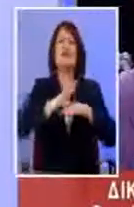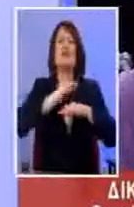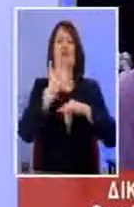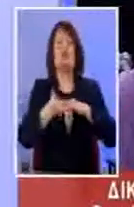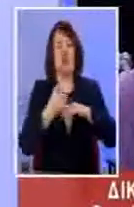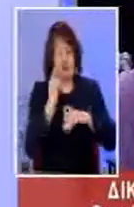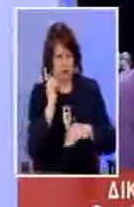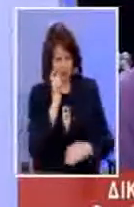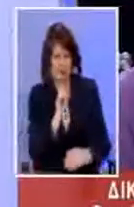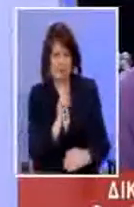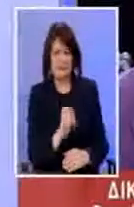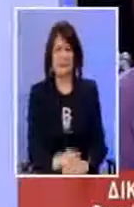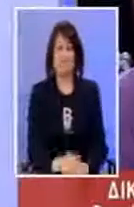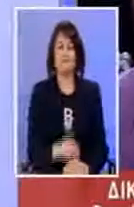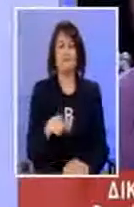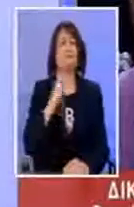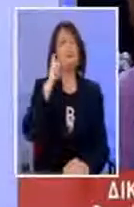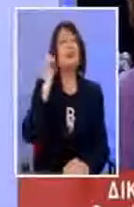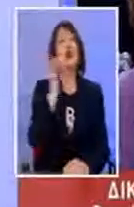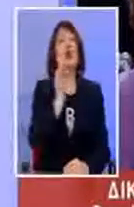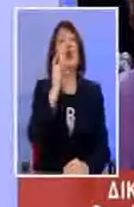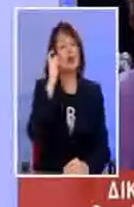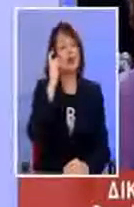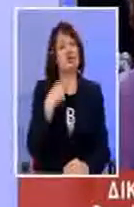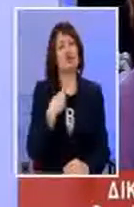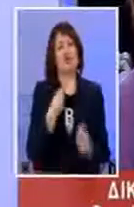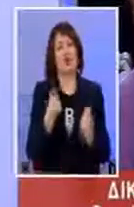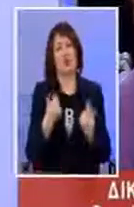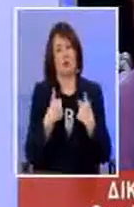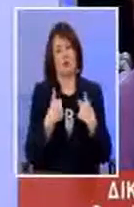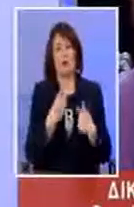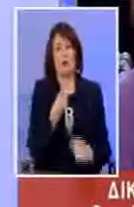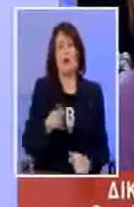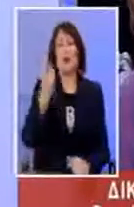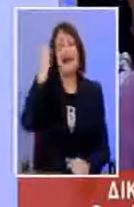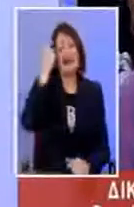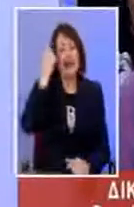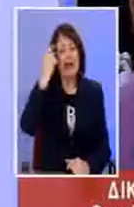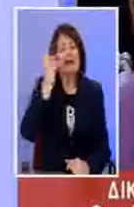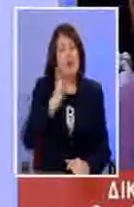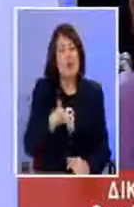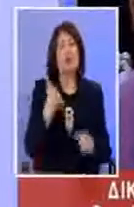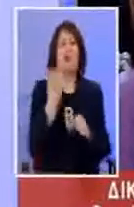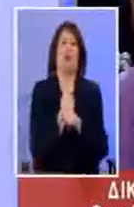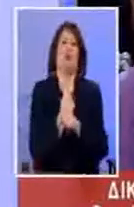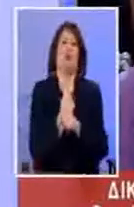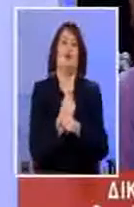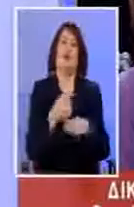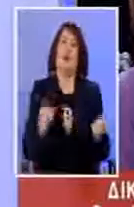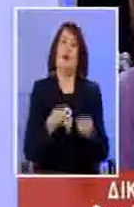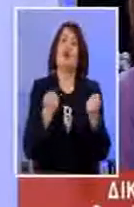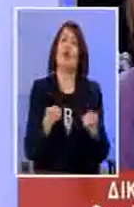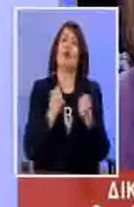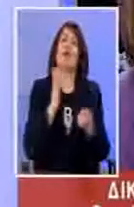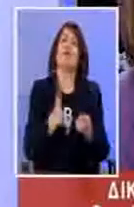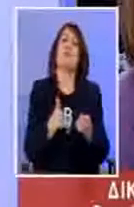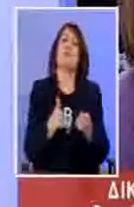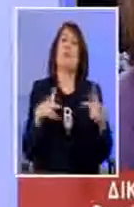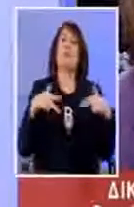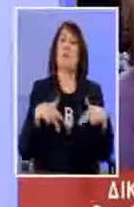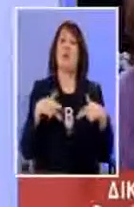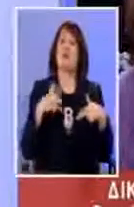Η λογική ήταν αυτή. Ακόμη περισσότερο όμως κατάλαβα ότι αυτό είναι εφικτό να γίνει από την